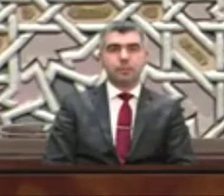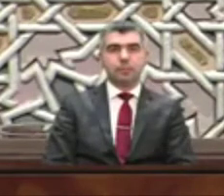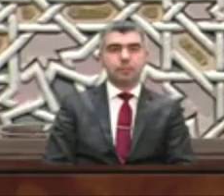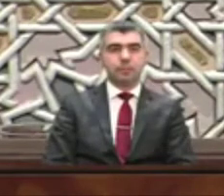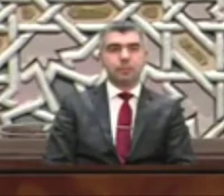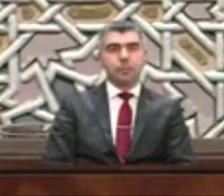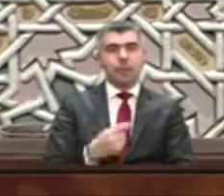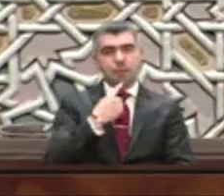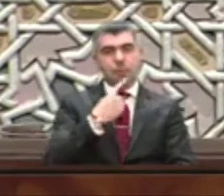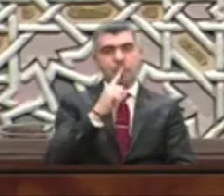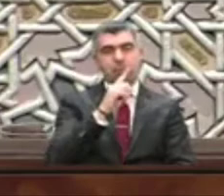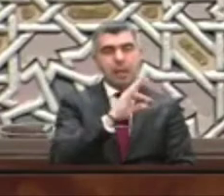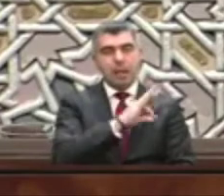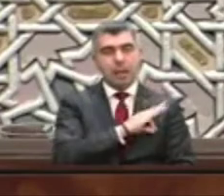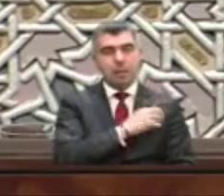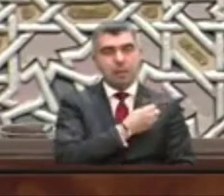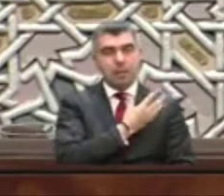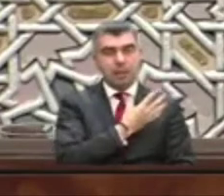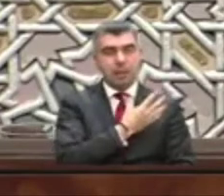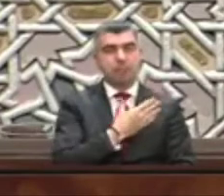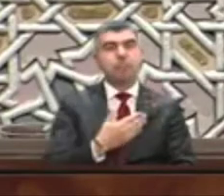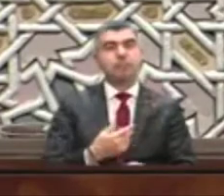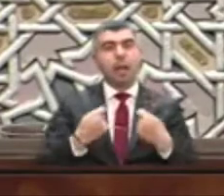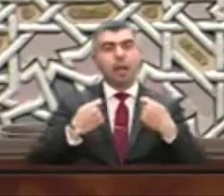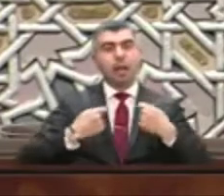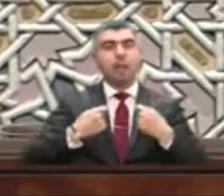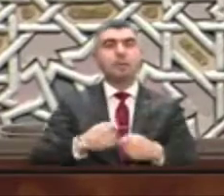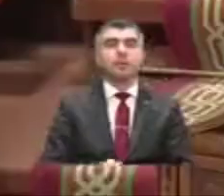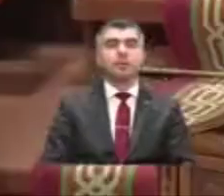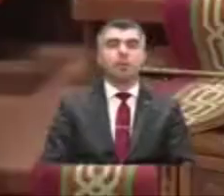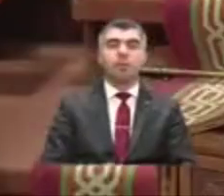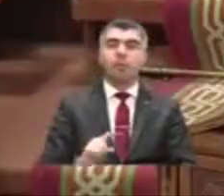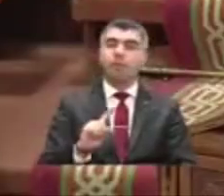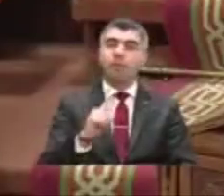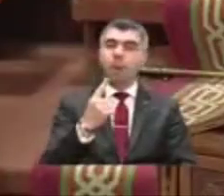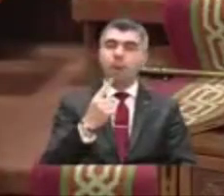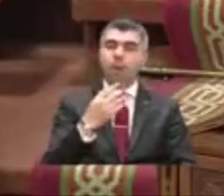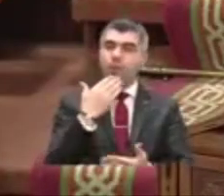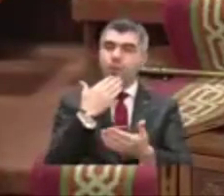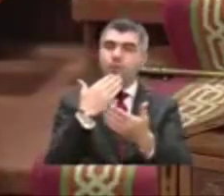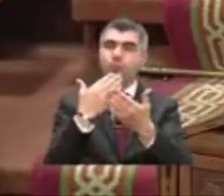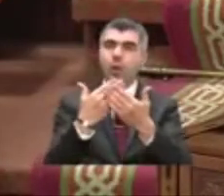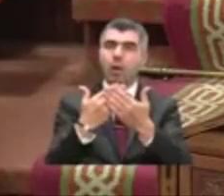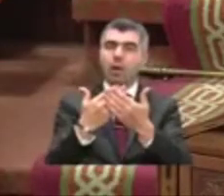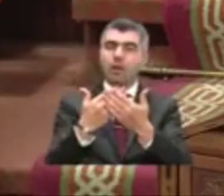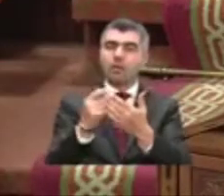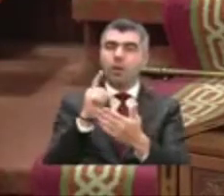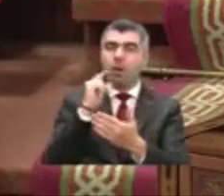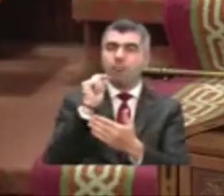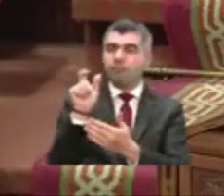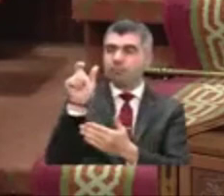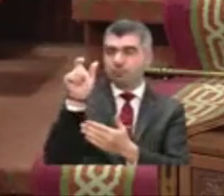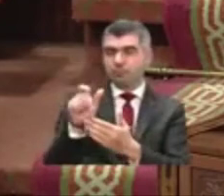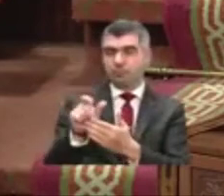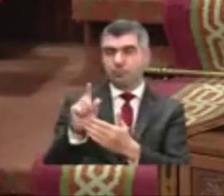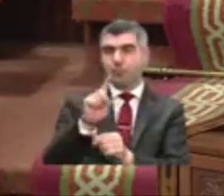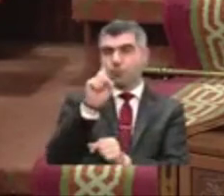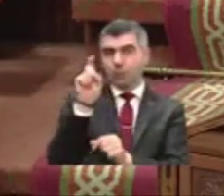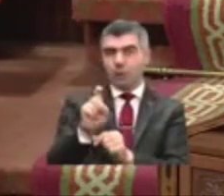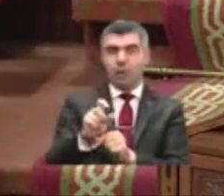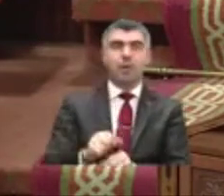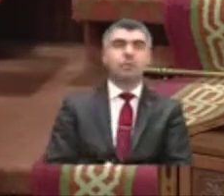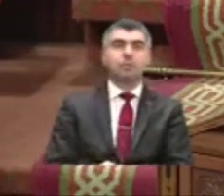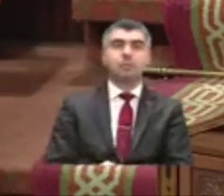بسم الله الرحمن الرحيم. سيد الرئيس، أريد أولا أن أشكر السيد النائب المحترم على هذا السؤال. وفي الواقع